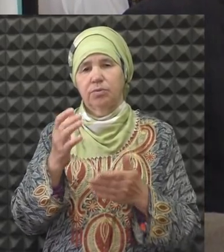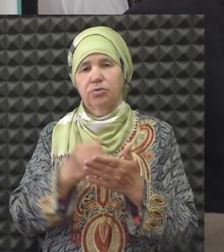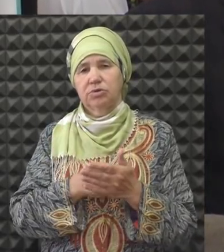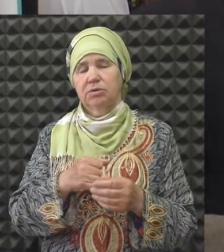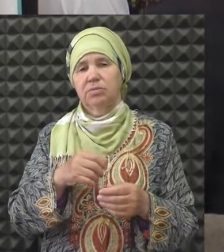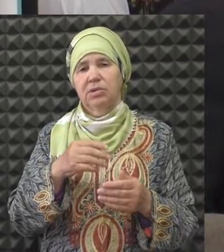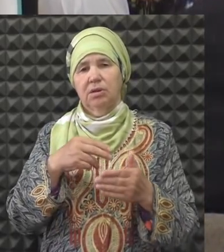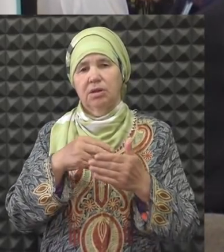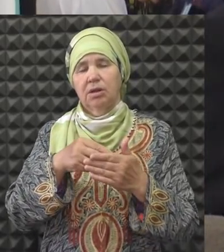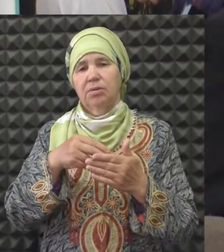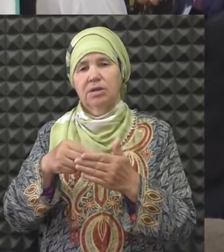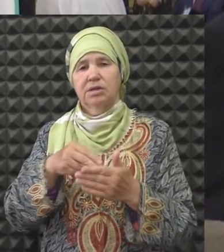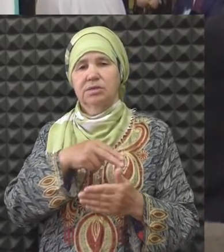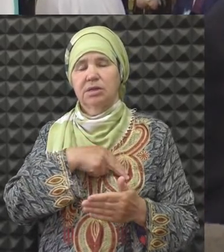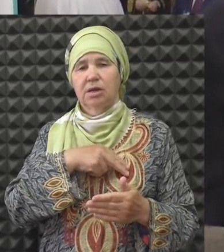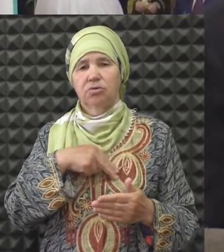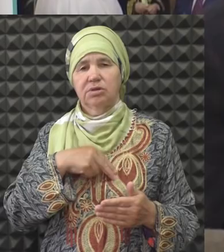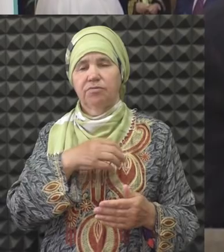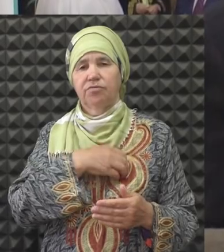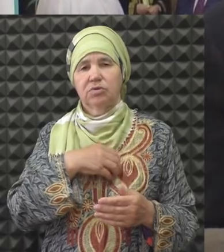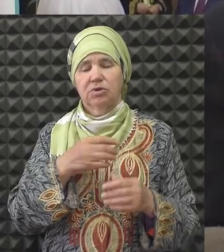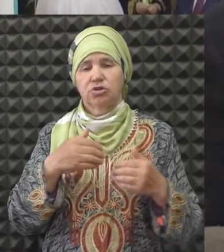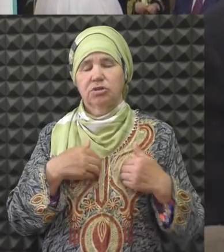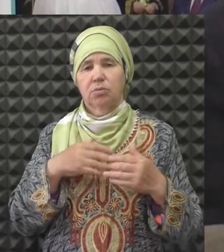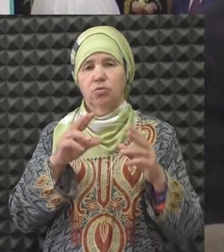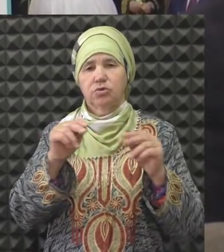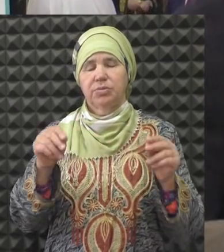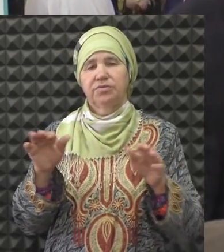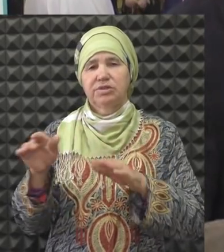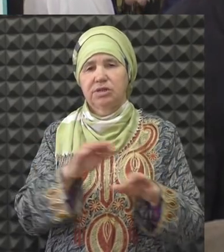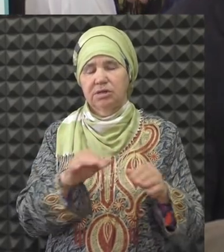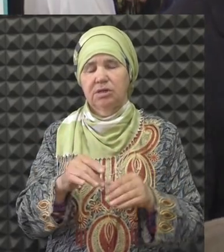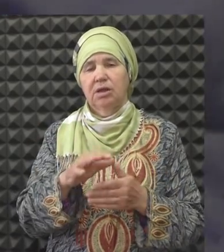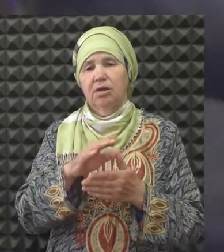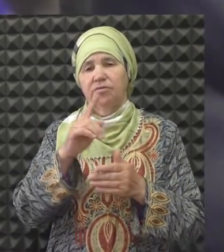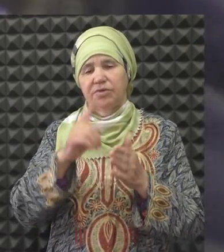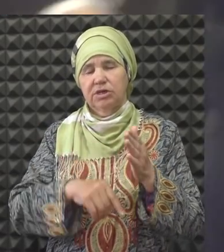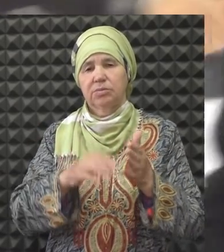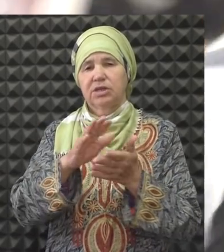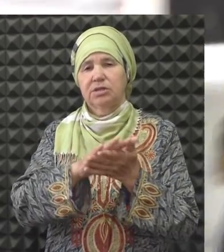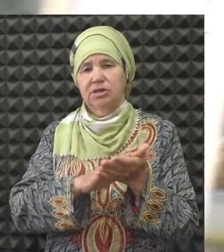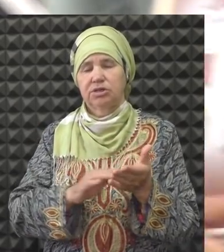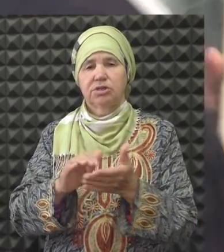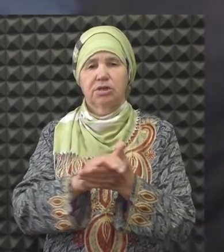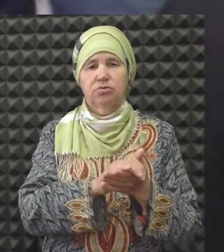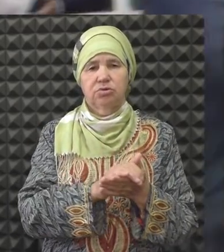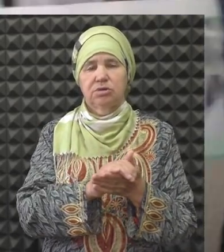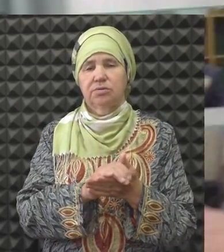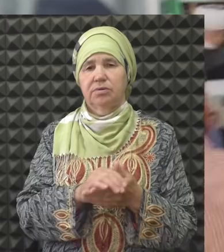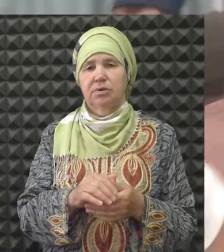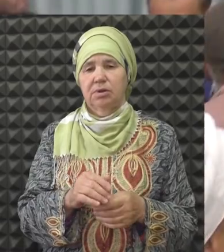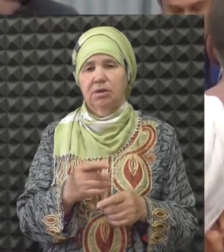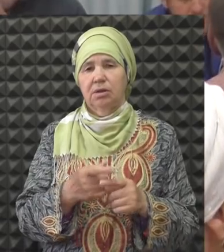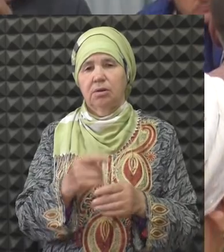Исмагилов вручают друзьям Ярдама памятные знаки, медали и ордена фонда, желали успехов в деятельности и выражали надежду на дальнейшее